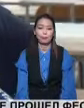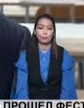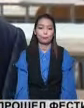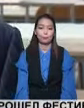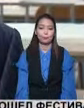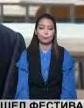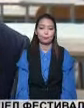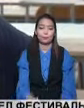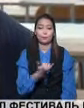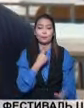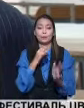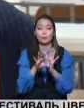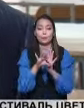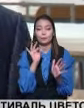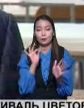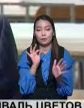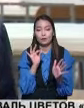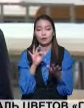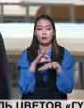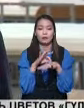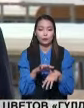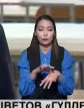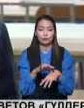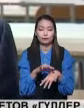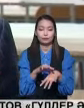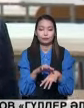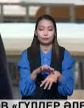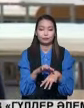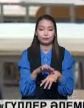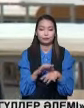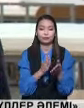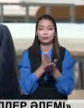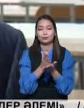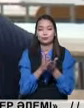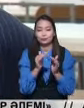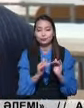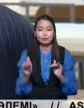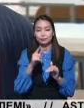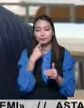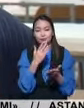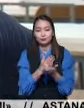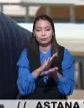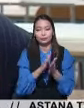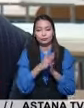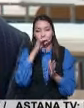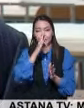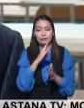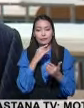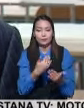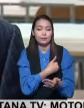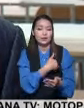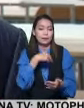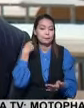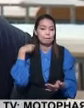Формат референдума, который введен в поле, политическое поле, скажем так, Республики Казахстан, это инициатива